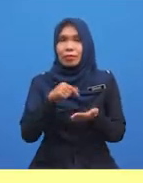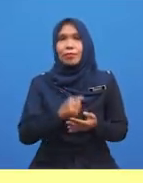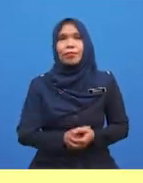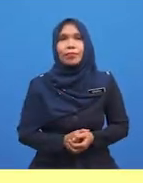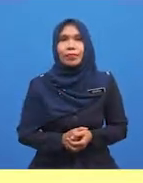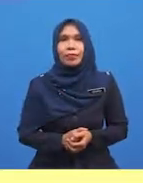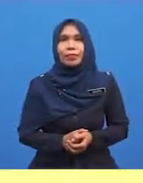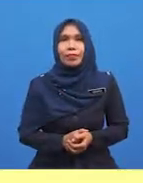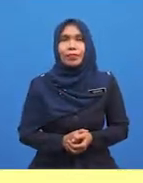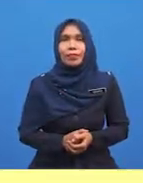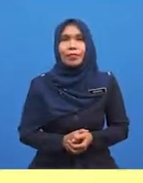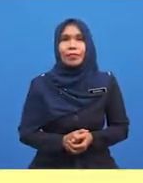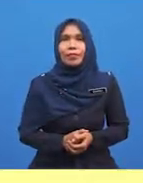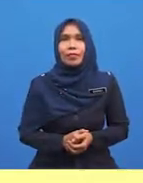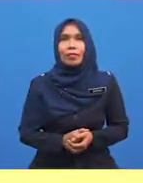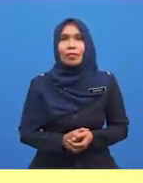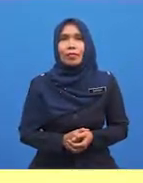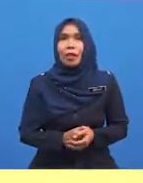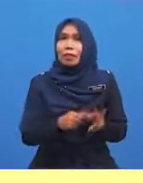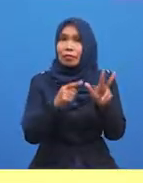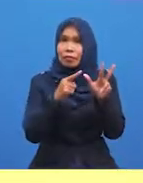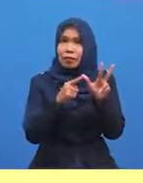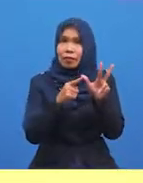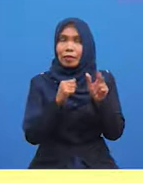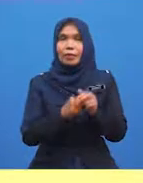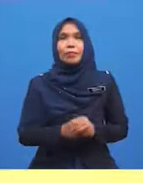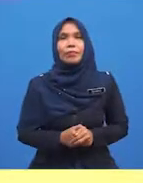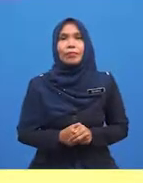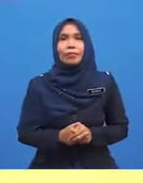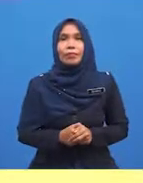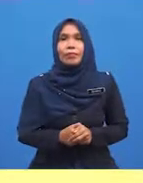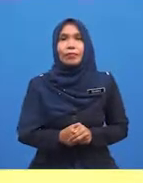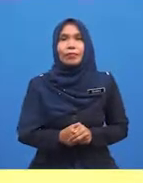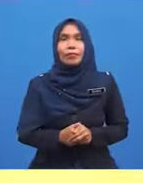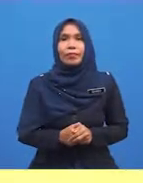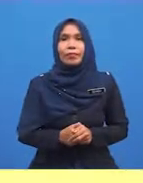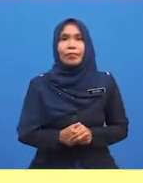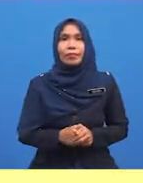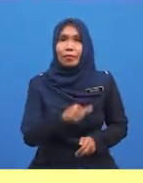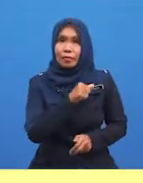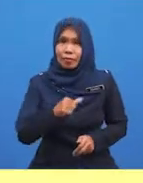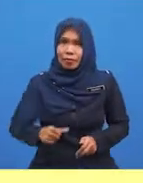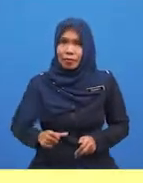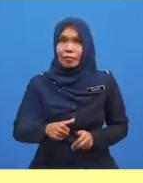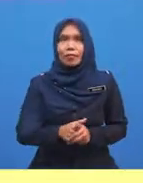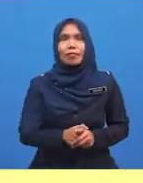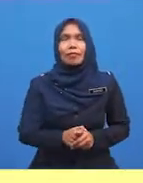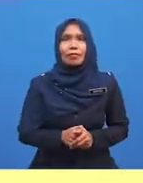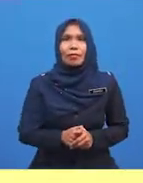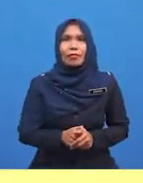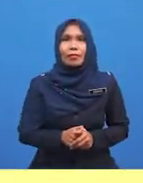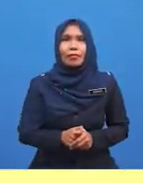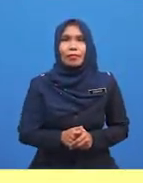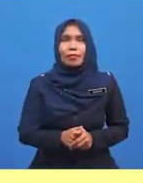pelajar, terdapat tiga kuasa budi bicara Yang di-Pertuan Agong